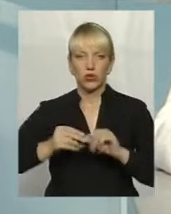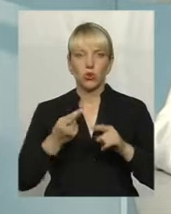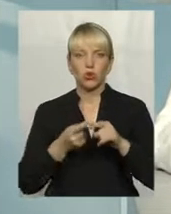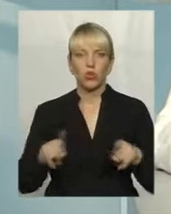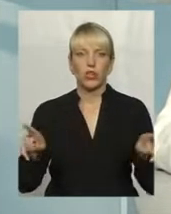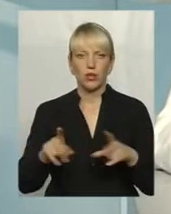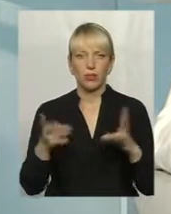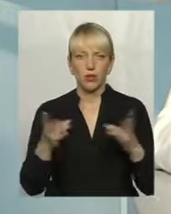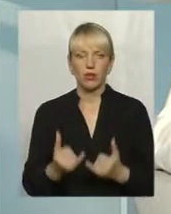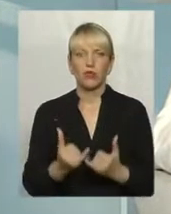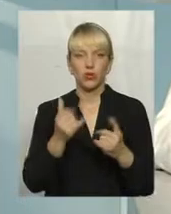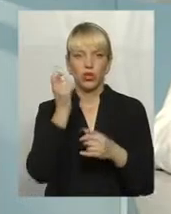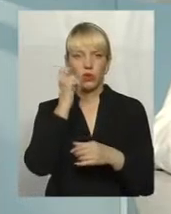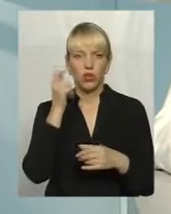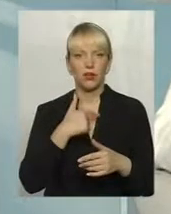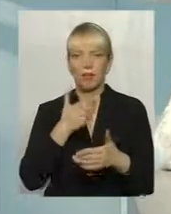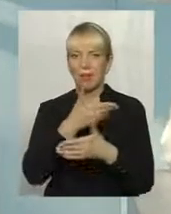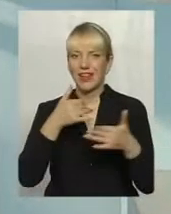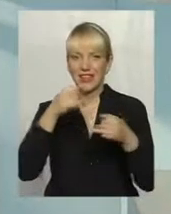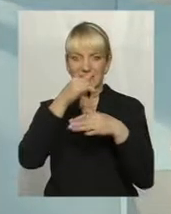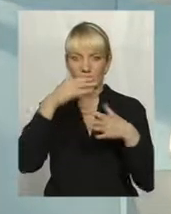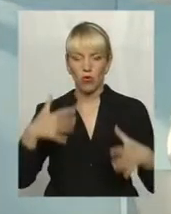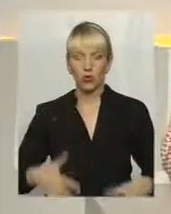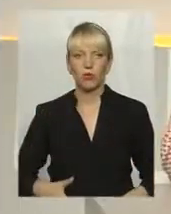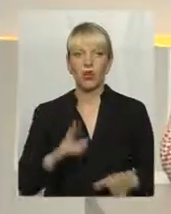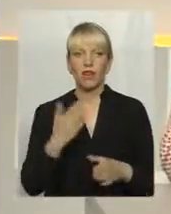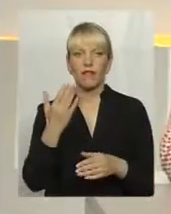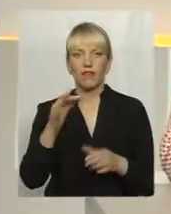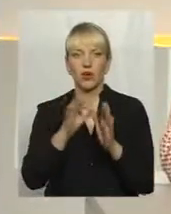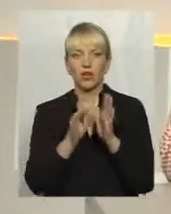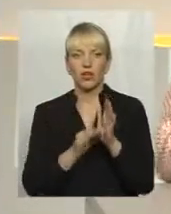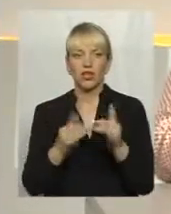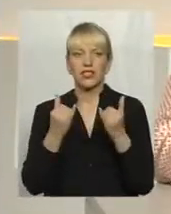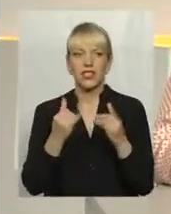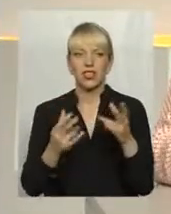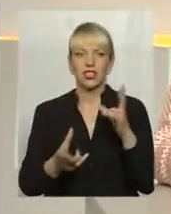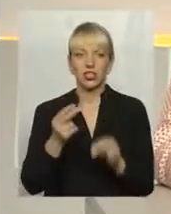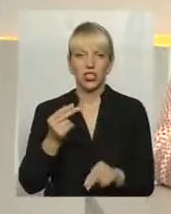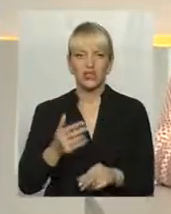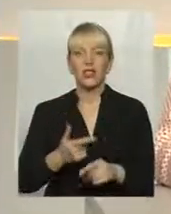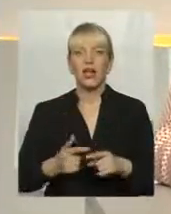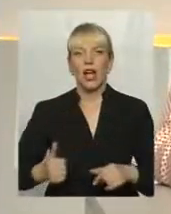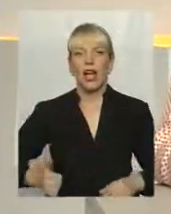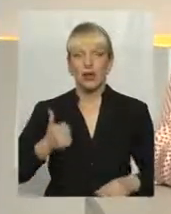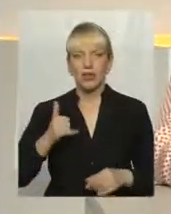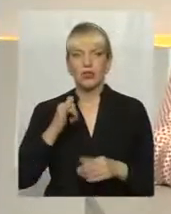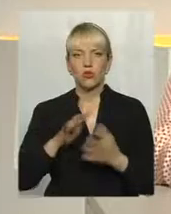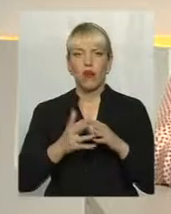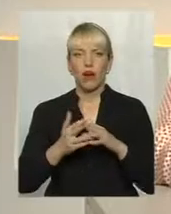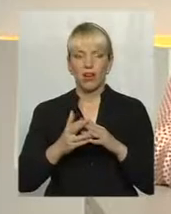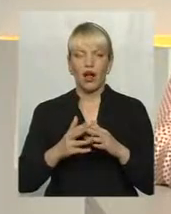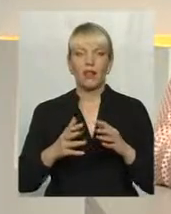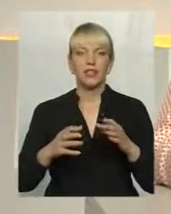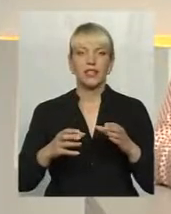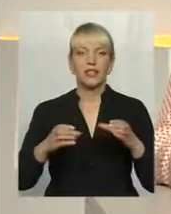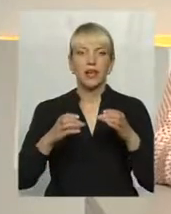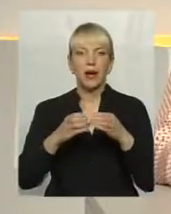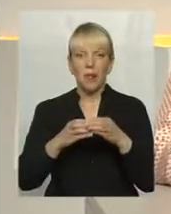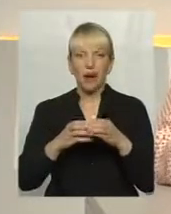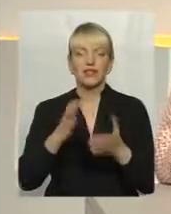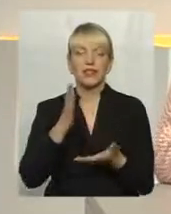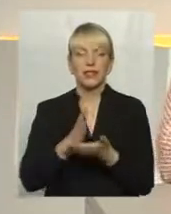який потрібний країні, ми не зможемо. Як ви оцінюєте зараз шанси? От амбіції у аграрної партії точно є бути у Верховній Раді. А